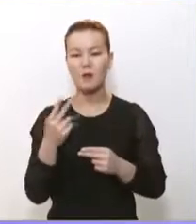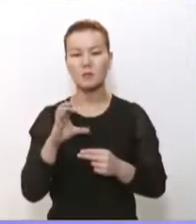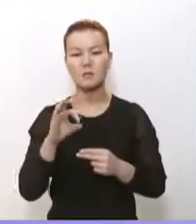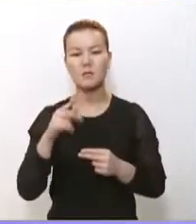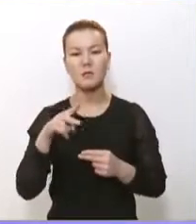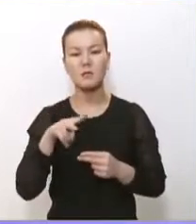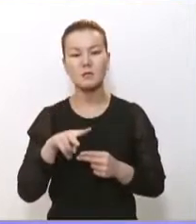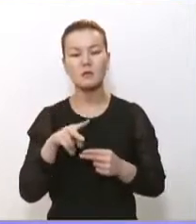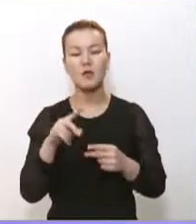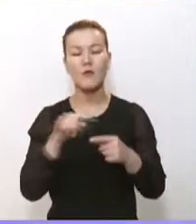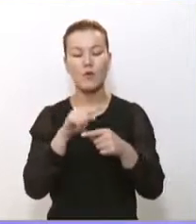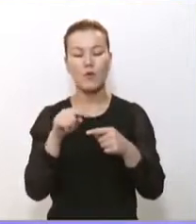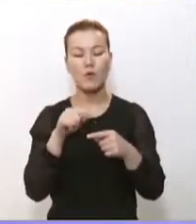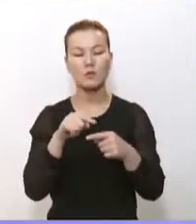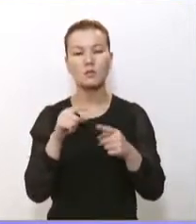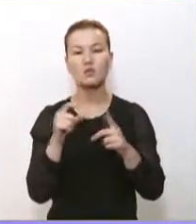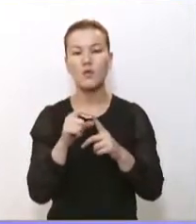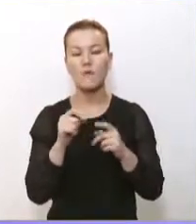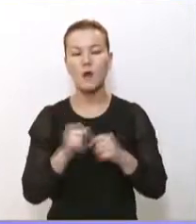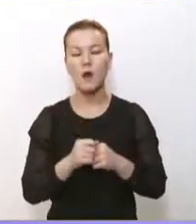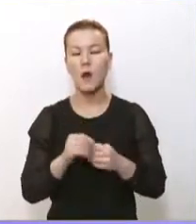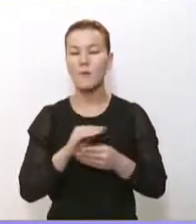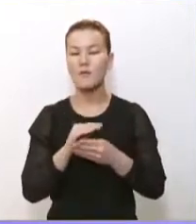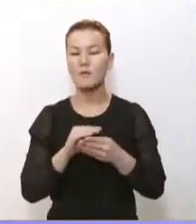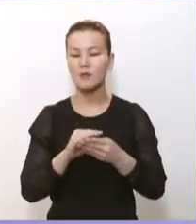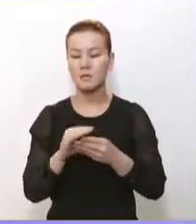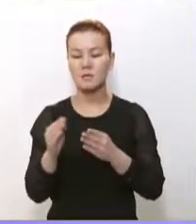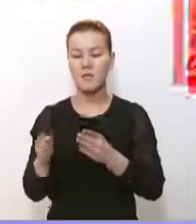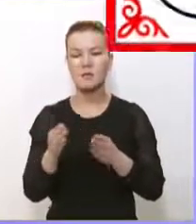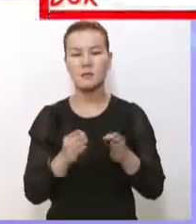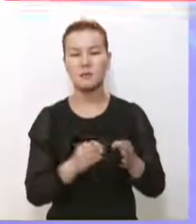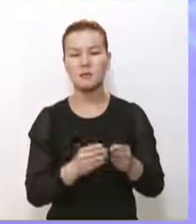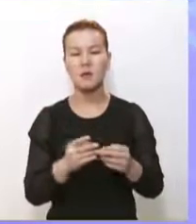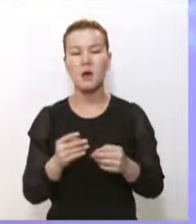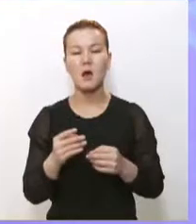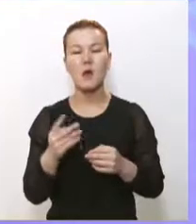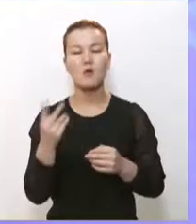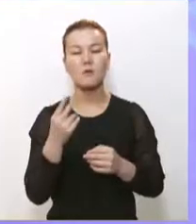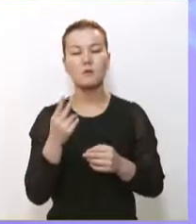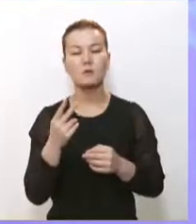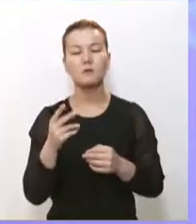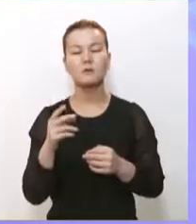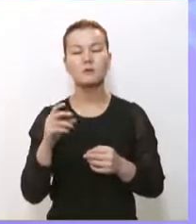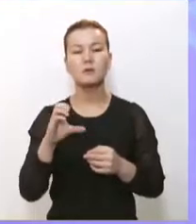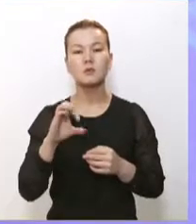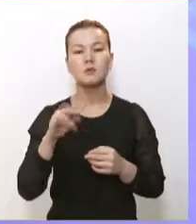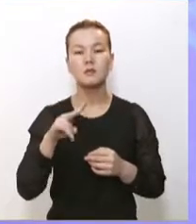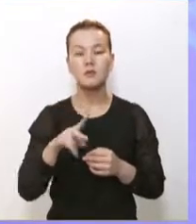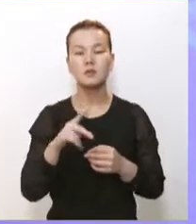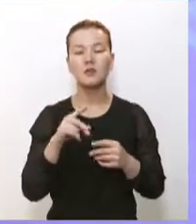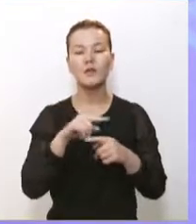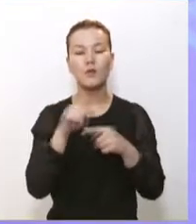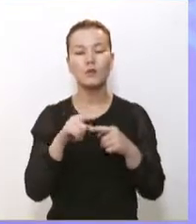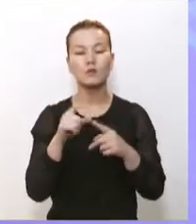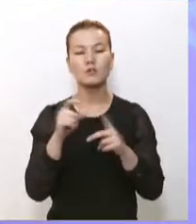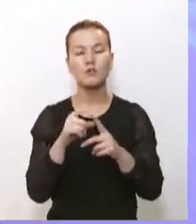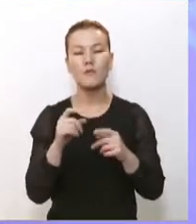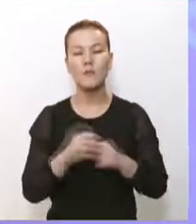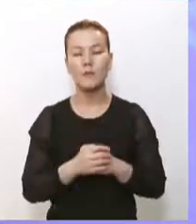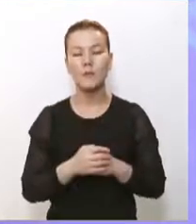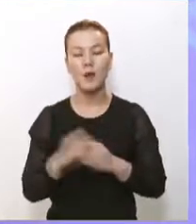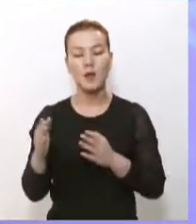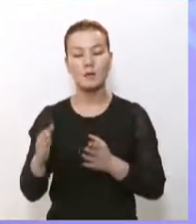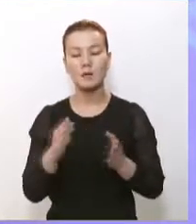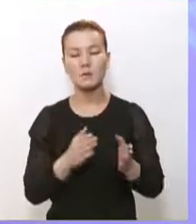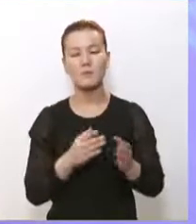в корне слова». Повторите алгоритм проверки парных согласных в корне слова. Алгоритм.